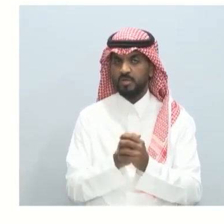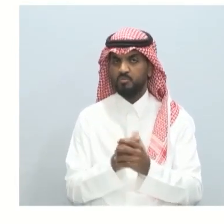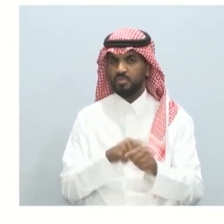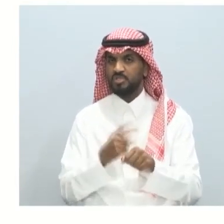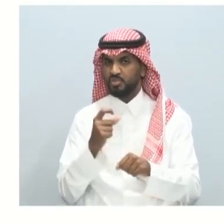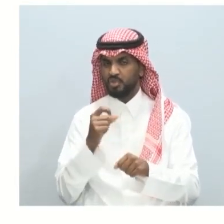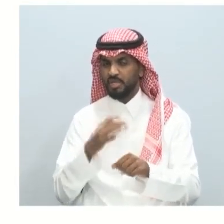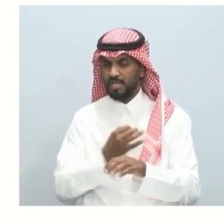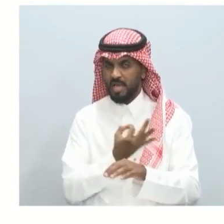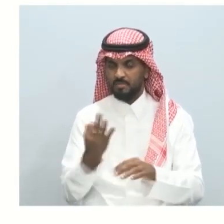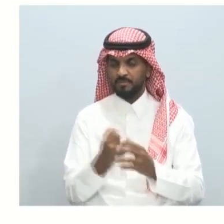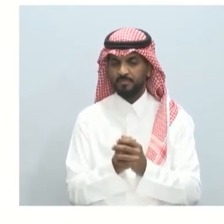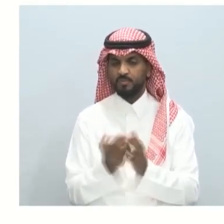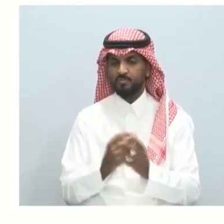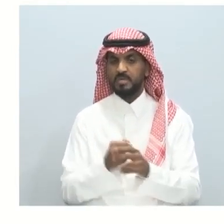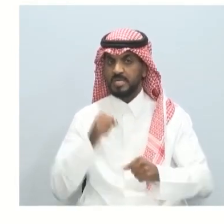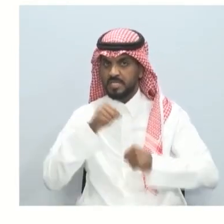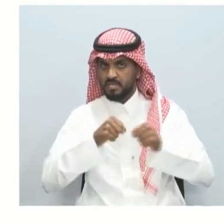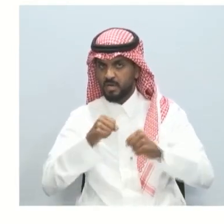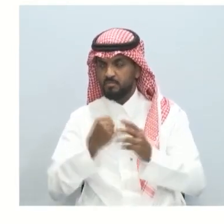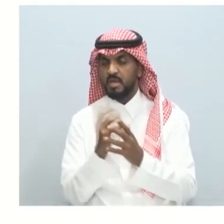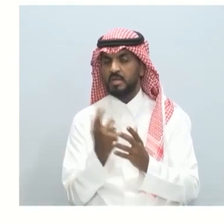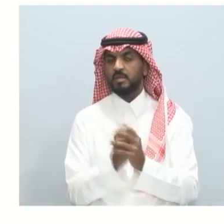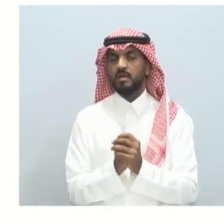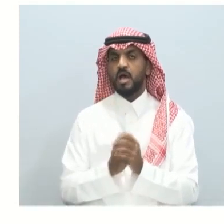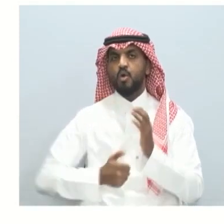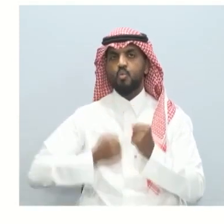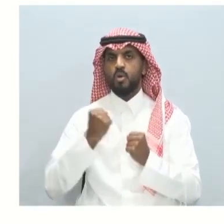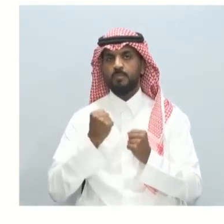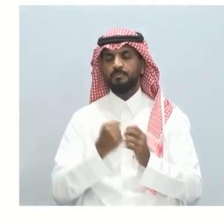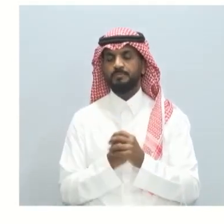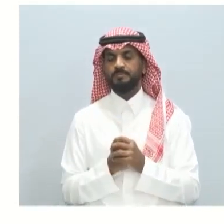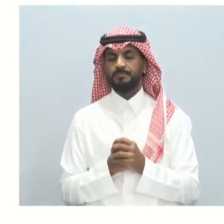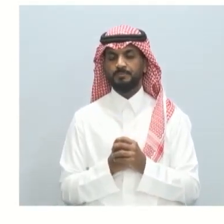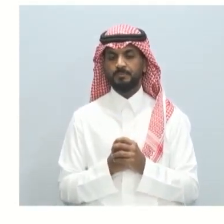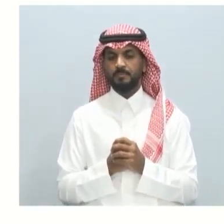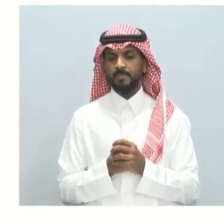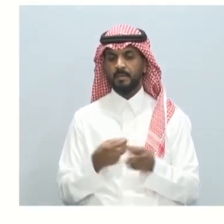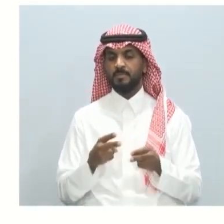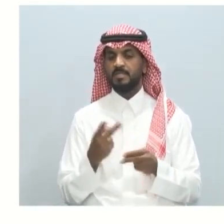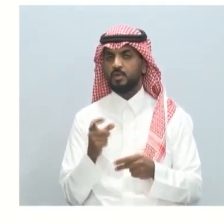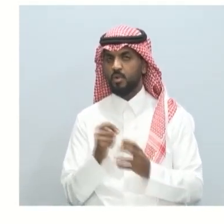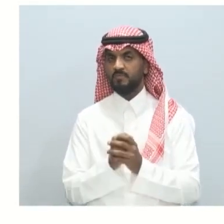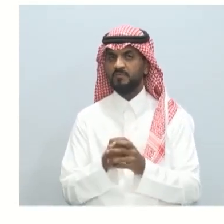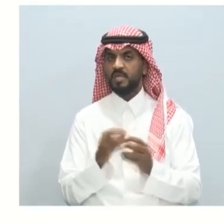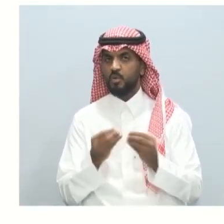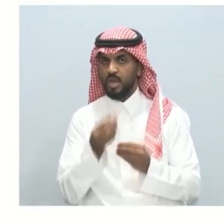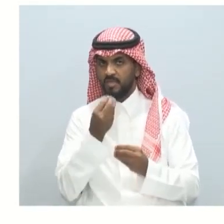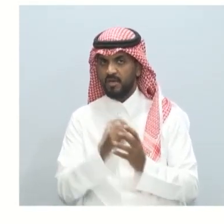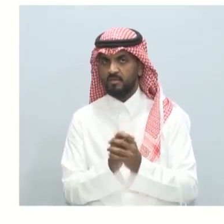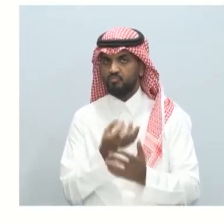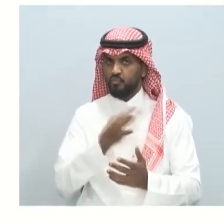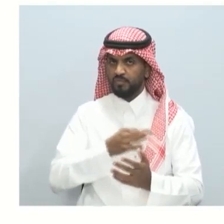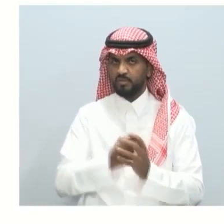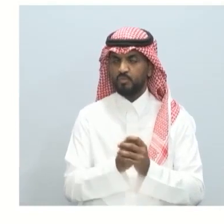شهر كامل ثم نتصارع ونرى من منا اقوى بدا نواف بتناول الغذاء النافع